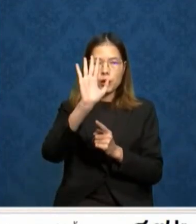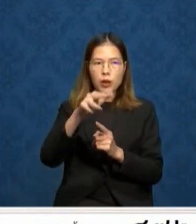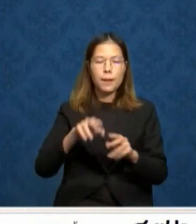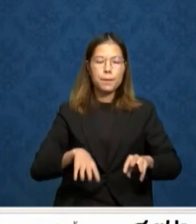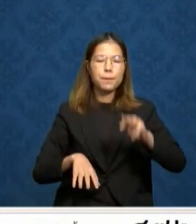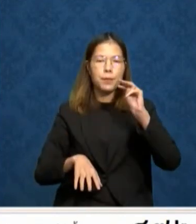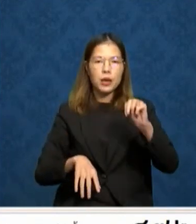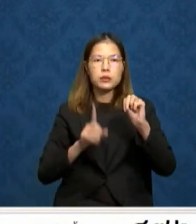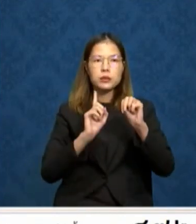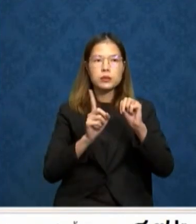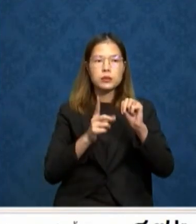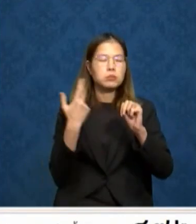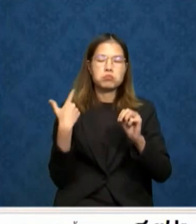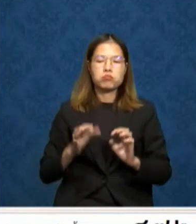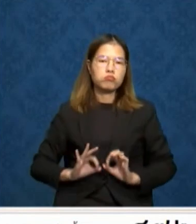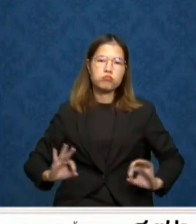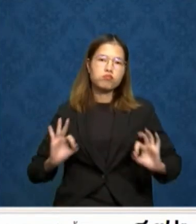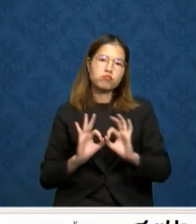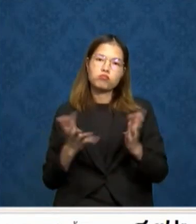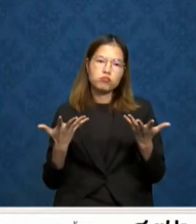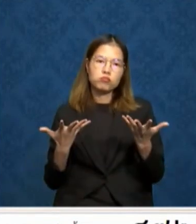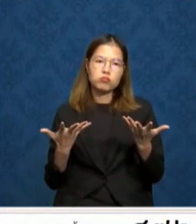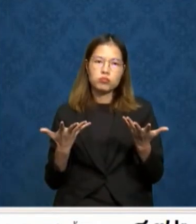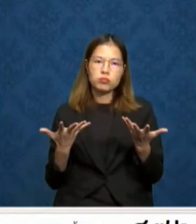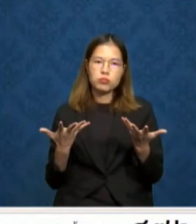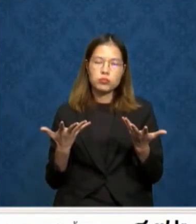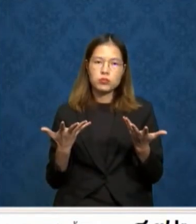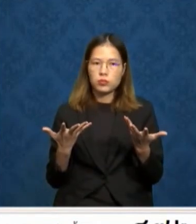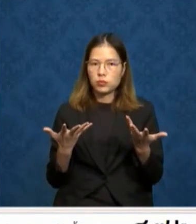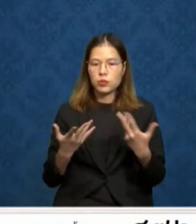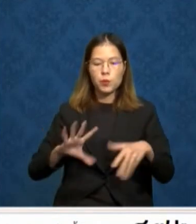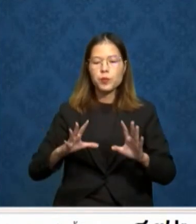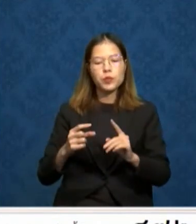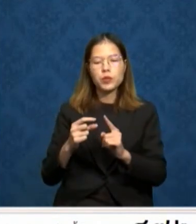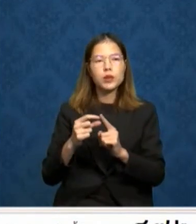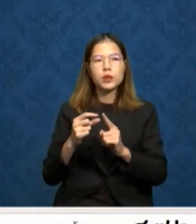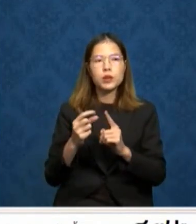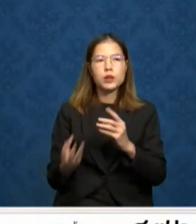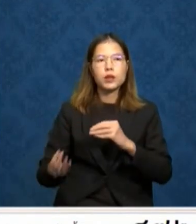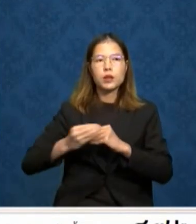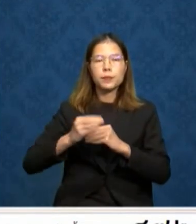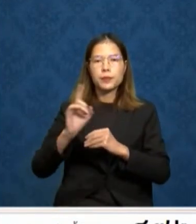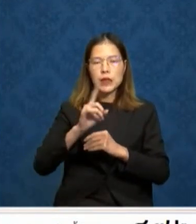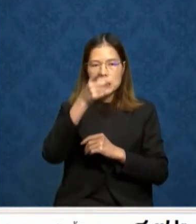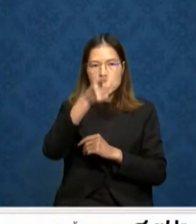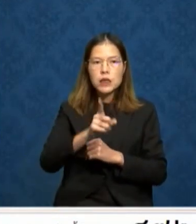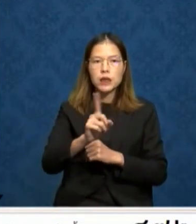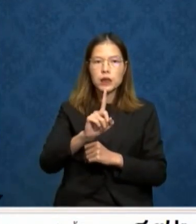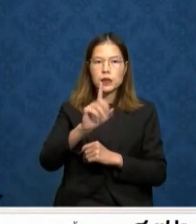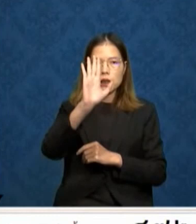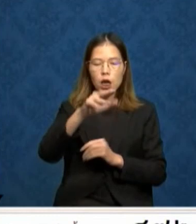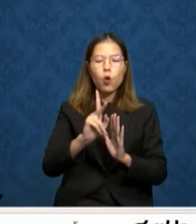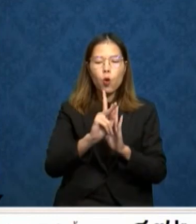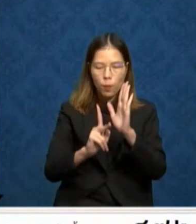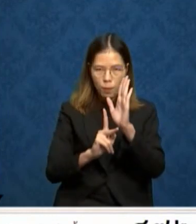มาตรานี้จึงไม่มีความจำเป็นที่จะนำเอาส่วนใดส่วนหนึ่งในตรงนี้เนี่ยซึ่งจริงๆแล้วเนี่ยมีกฎหมาย